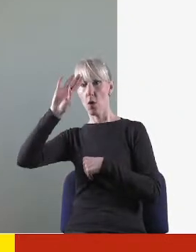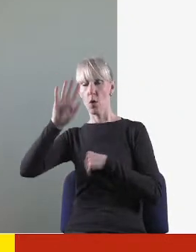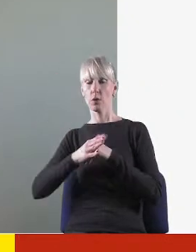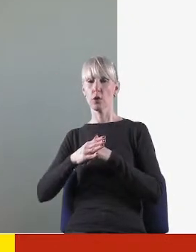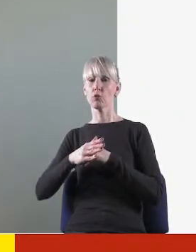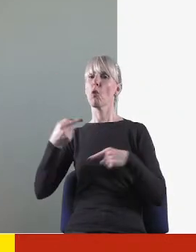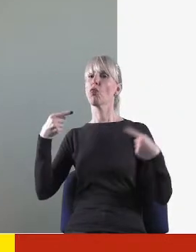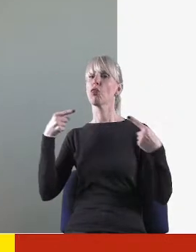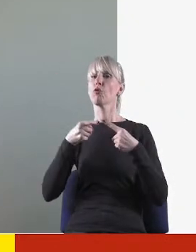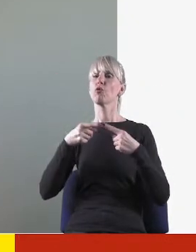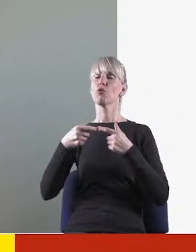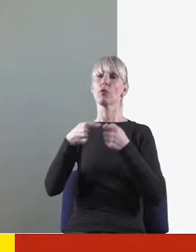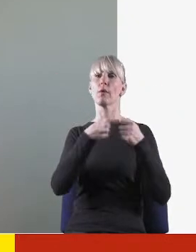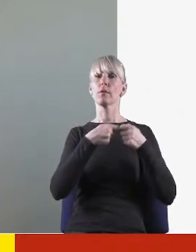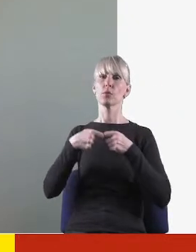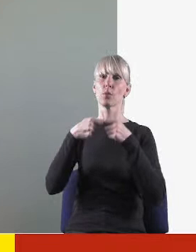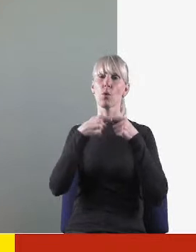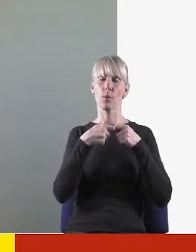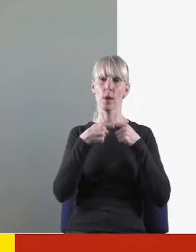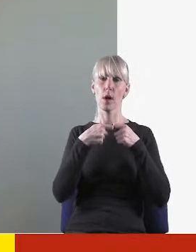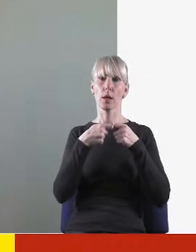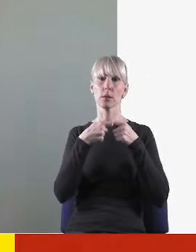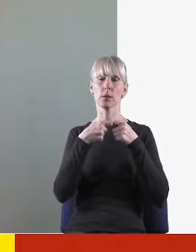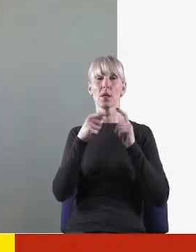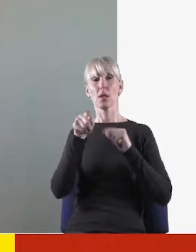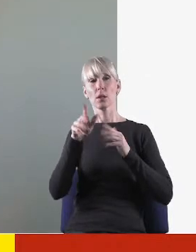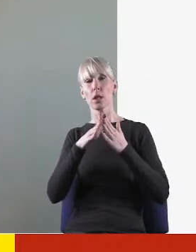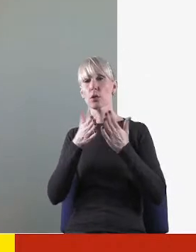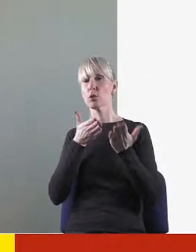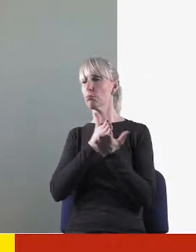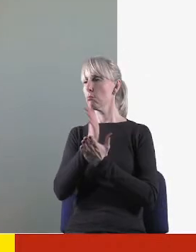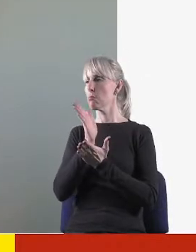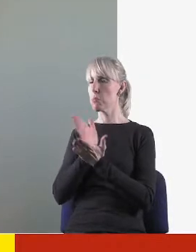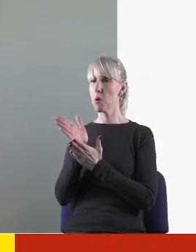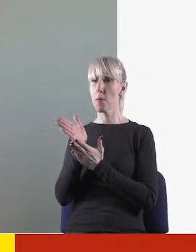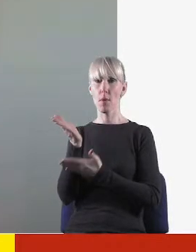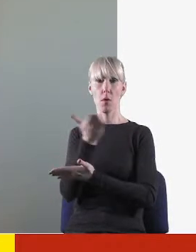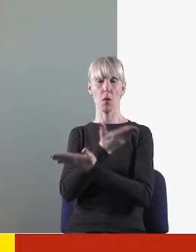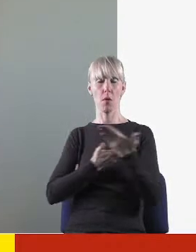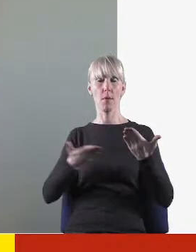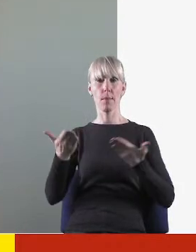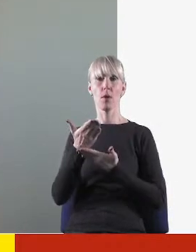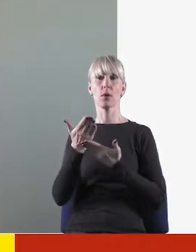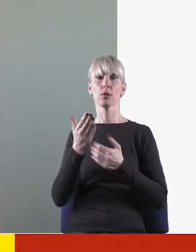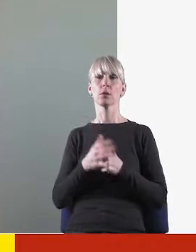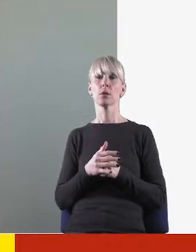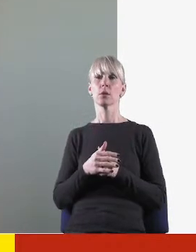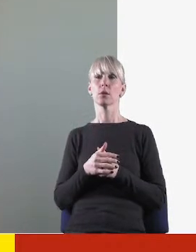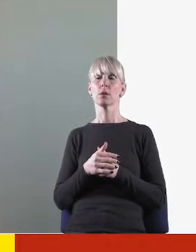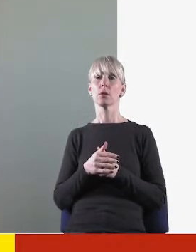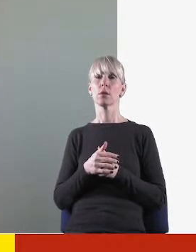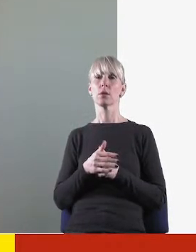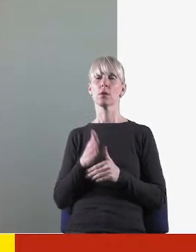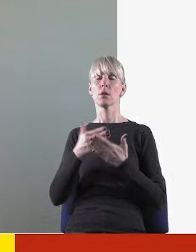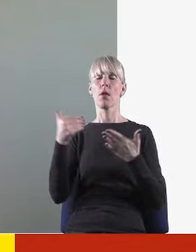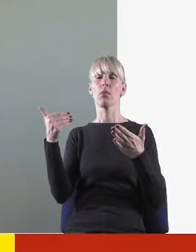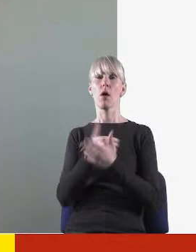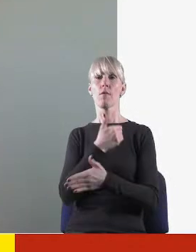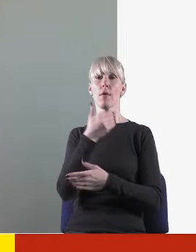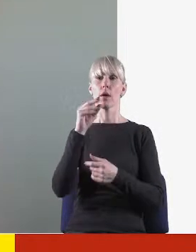współpracy i takiej też wszechstronnej pomocy w zakresie implementacji tego nowego modelu